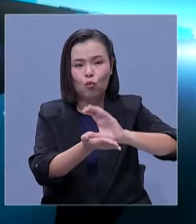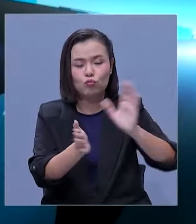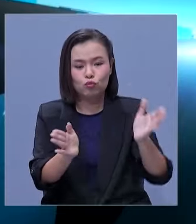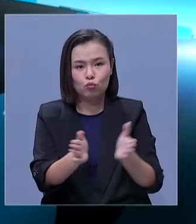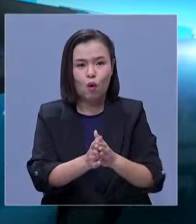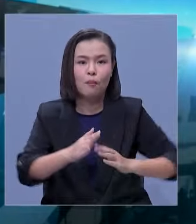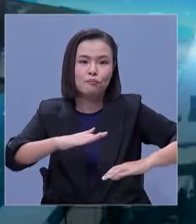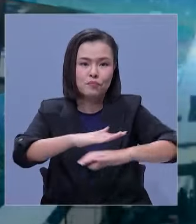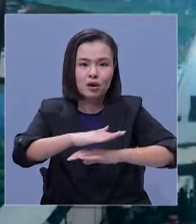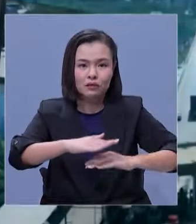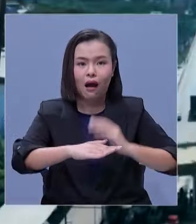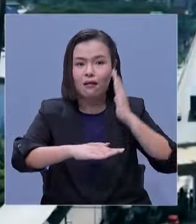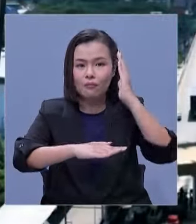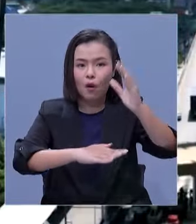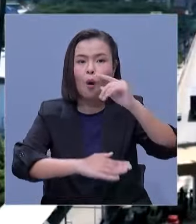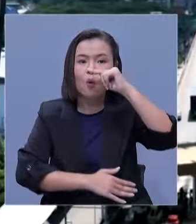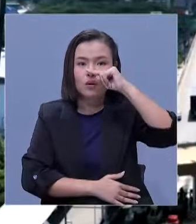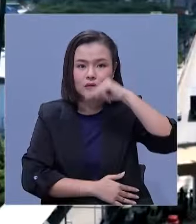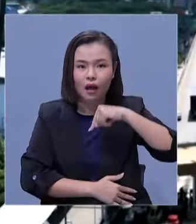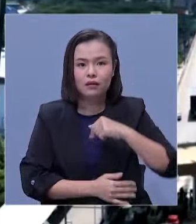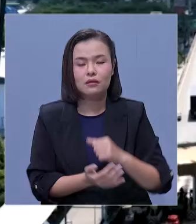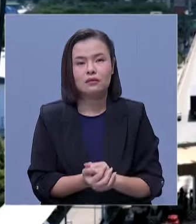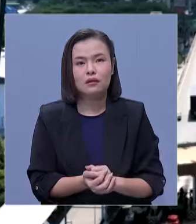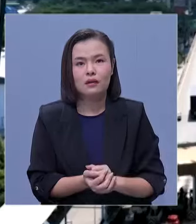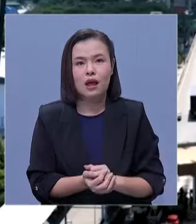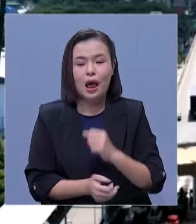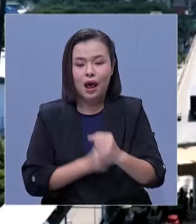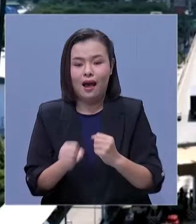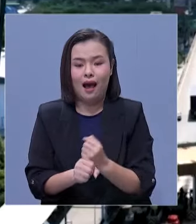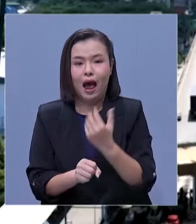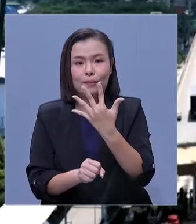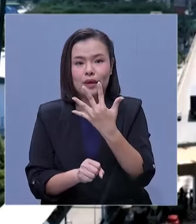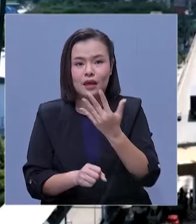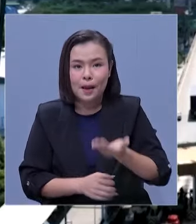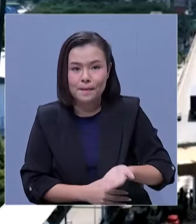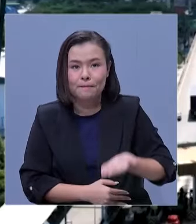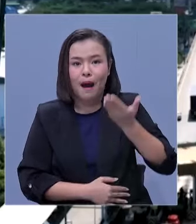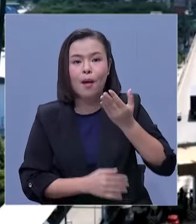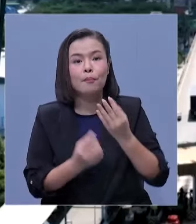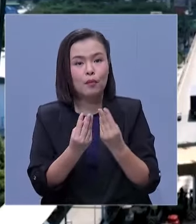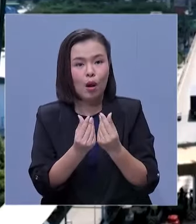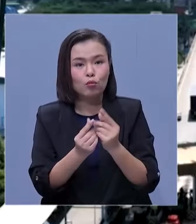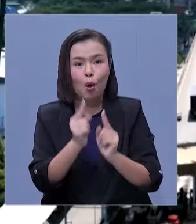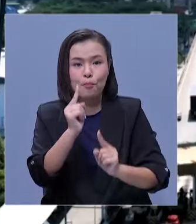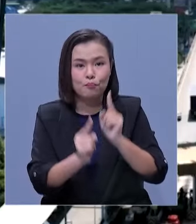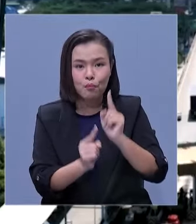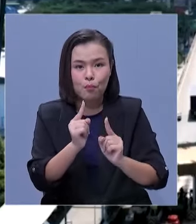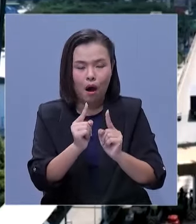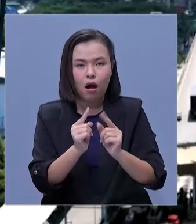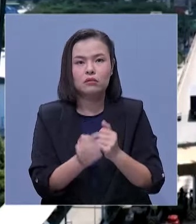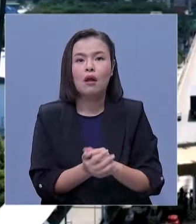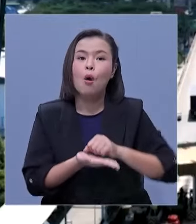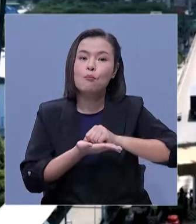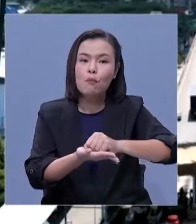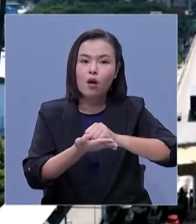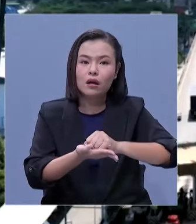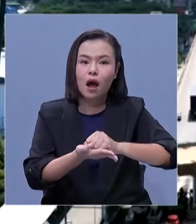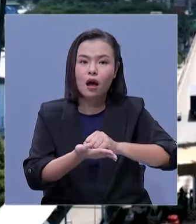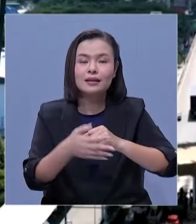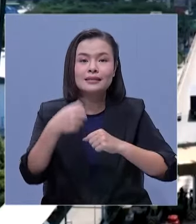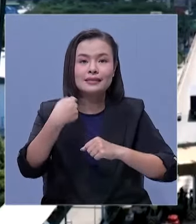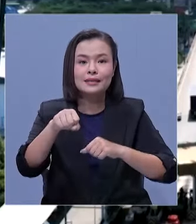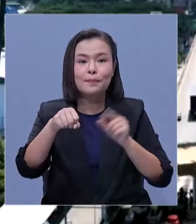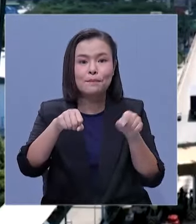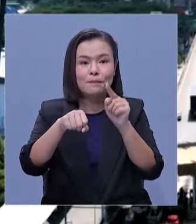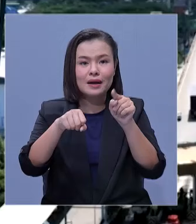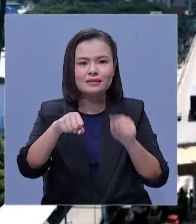ฐานเพื่ออนาคตประเทศไทยที่จะปรับขึ้นทุก 5ปีโดยคำนวณตามดัชนีผู้บริโภคปรับขึ้นประมาณ 10%นะ